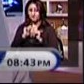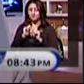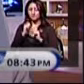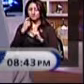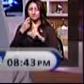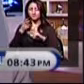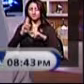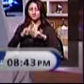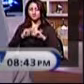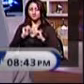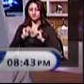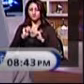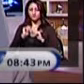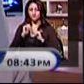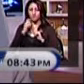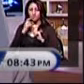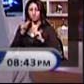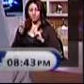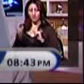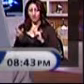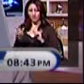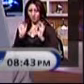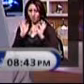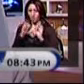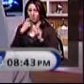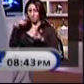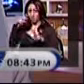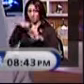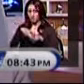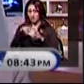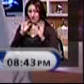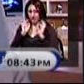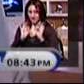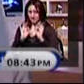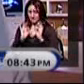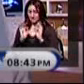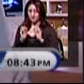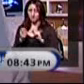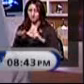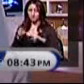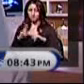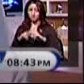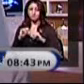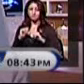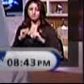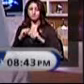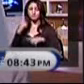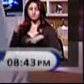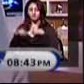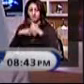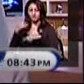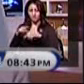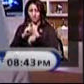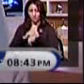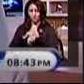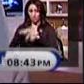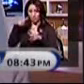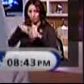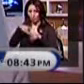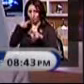واذعان من جانب اخر وخلاص. وده صحيح طبعا، بس لما يستمر الفترة طويلة